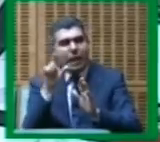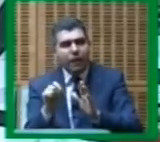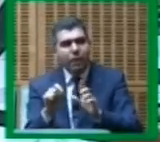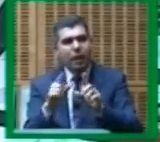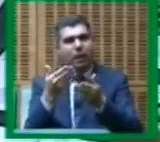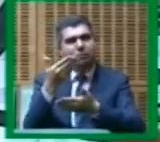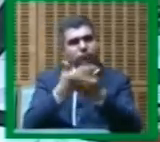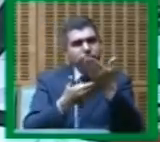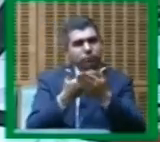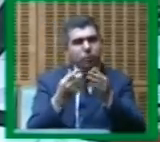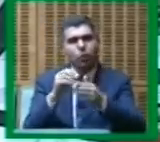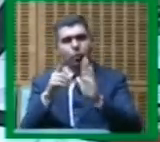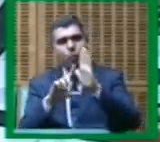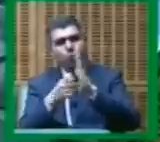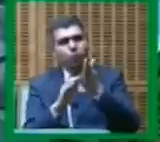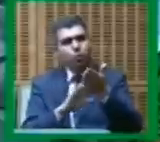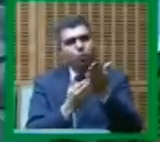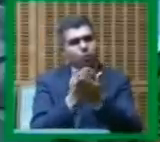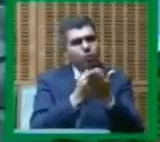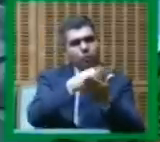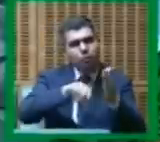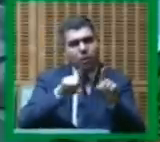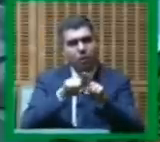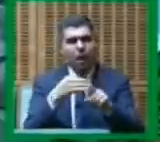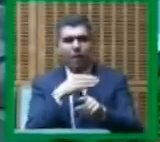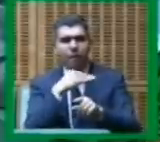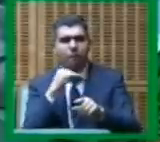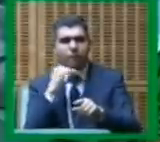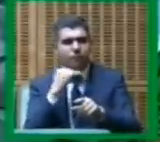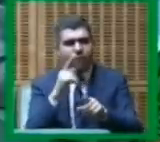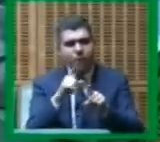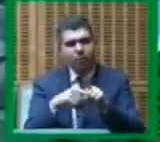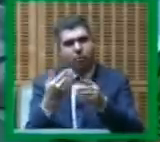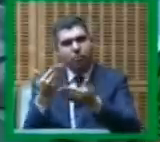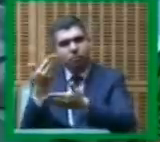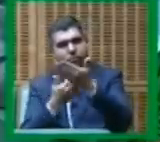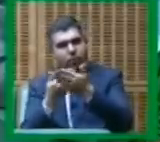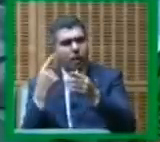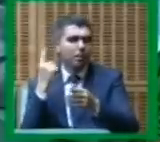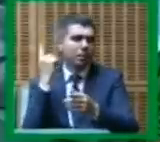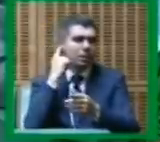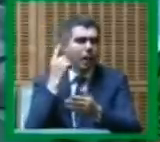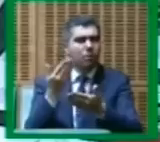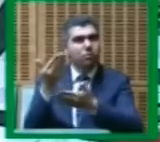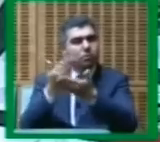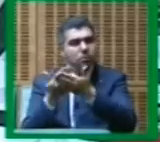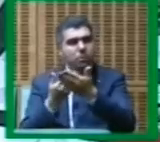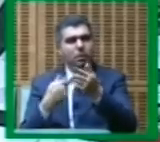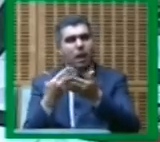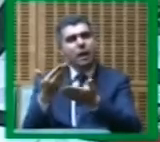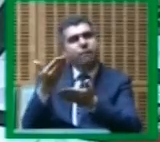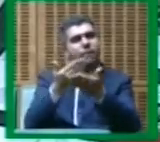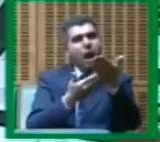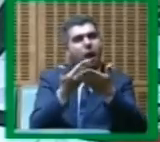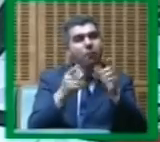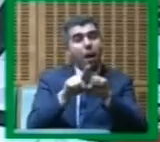ديالهم، كاين واحد المجموعه ديال الترتيبات اللي غادي ياخذوا، انا ما باش نستبق، غادي نشوفوا شنو هي هاد الجزاء اللي غادي يكون او هاد العقوبات، حنا على حد الان ما كاينش